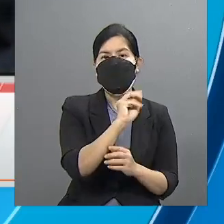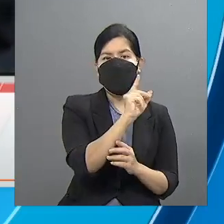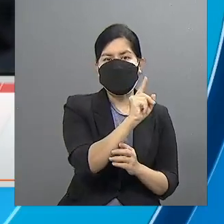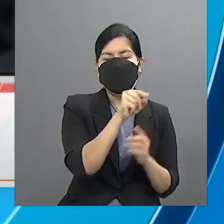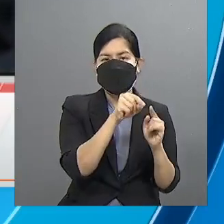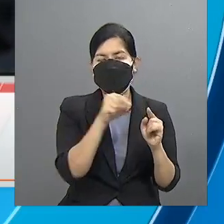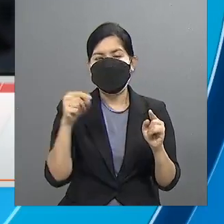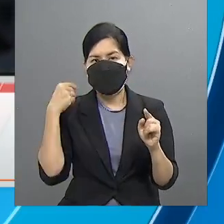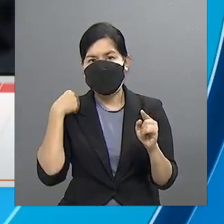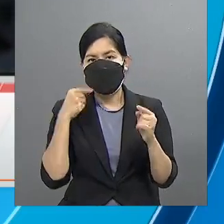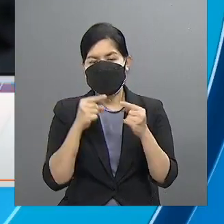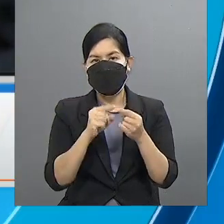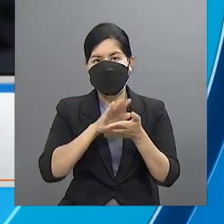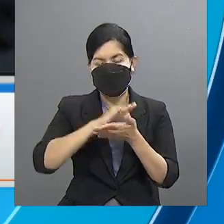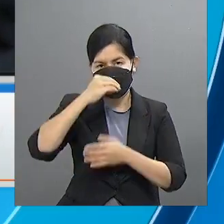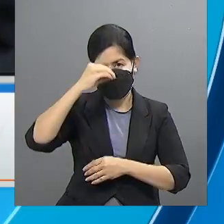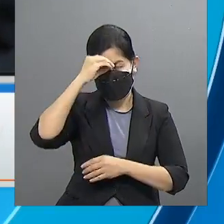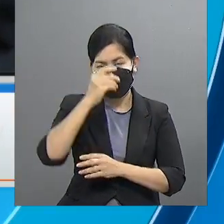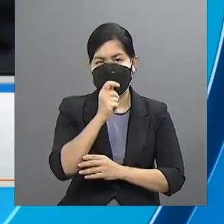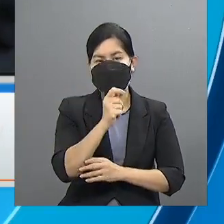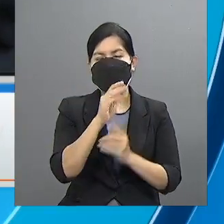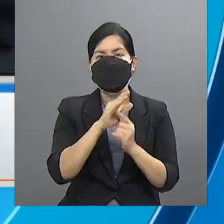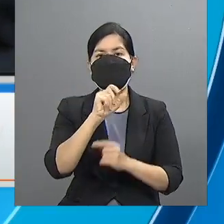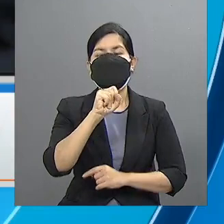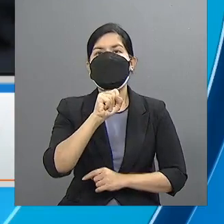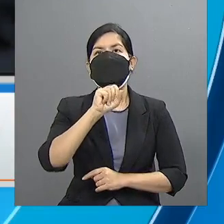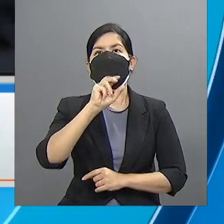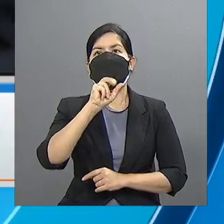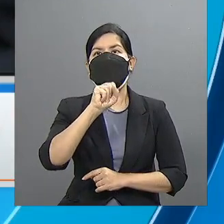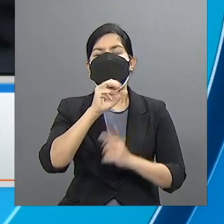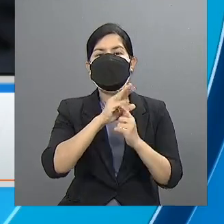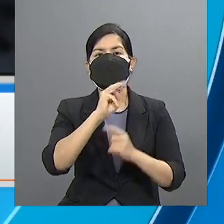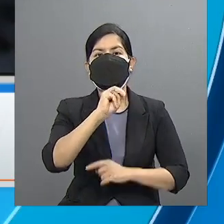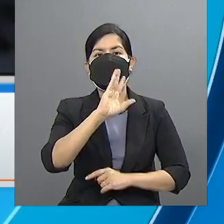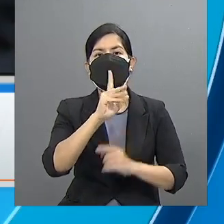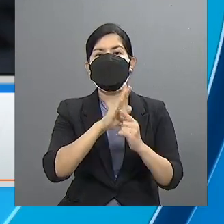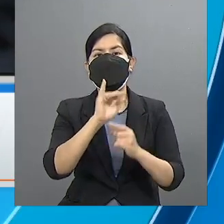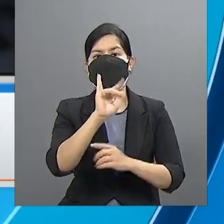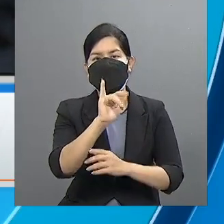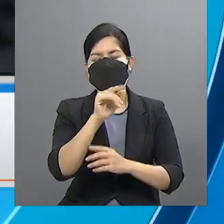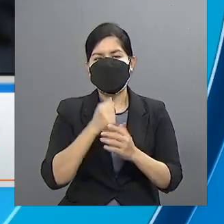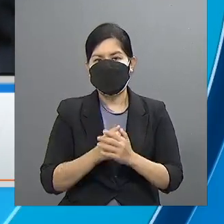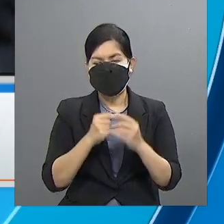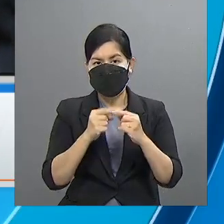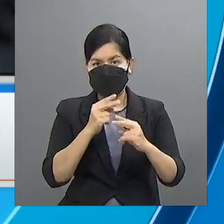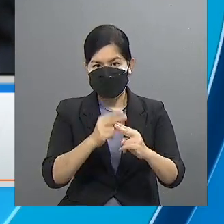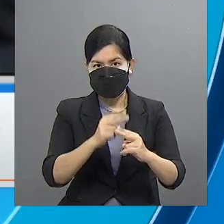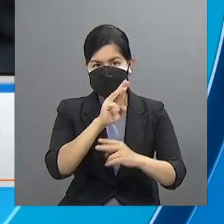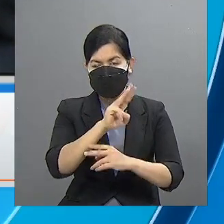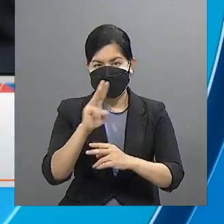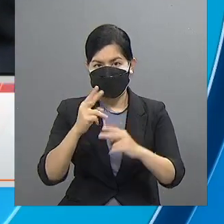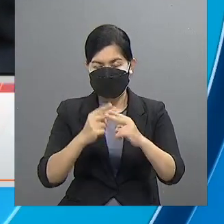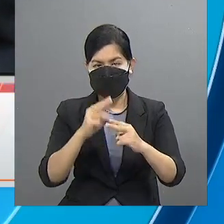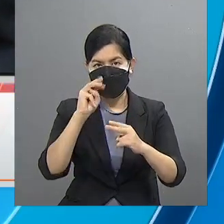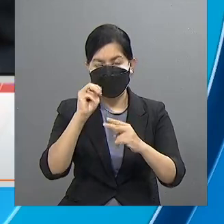ล้วก็มารวมตัวกันนะครับแล้วก็สร้างเป็นแพลตฟอร์มจริงๆตอนแรกเป็นเพจก่อนครับผม ชื่อมุมมองเพราะว่าเราอยากที่จะให้กำลังใจคน